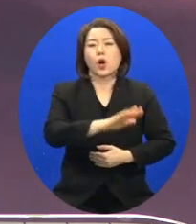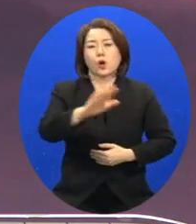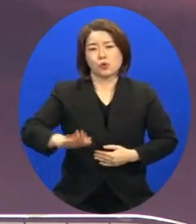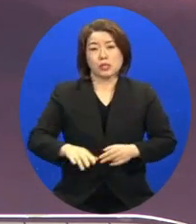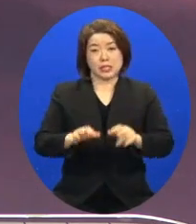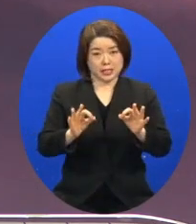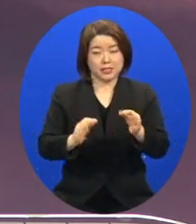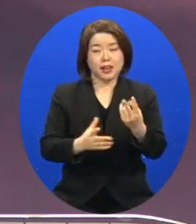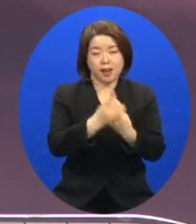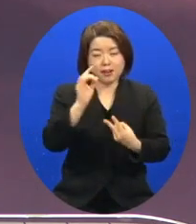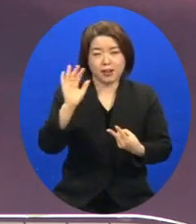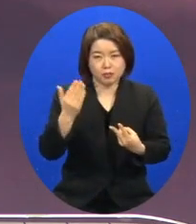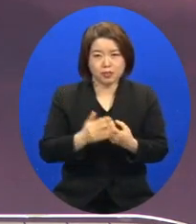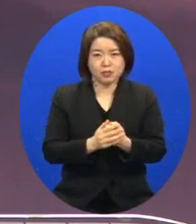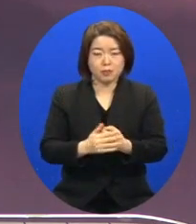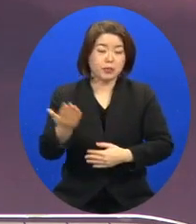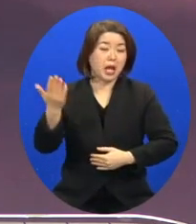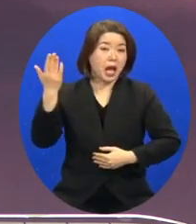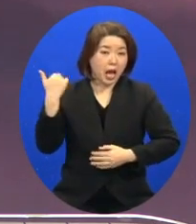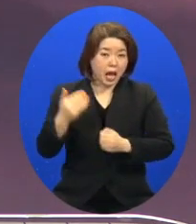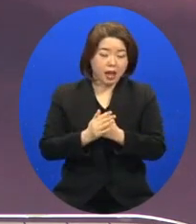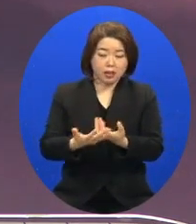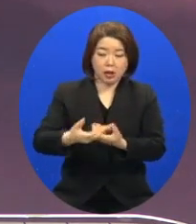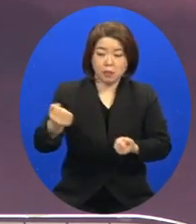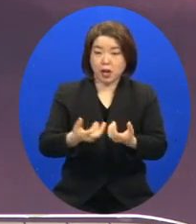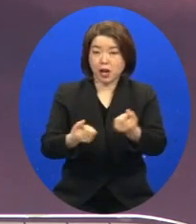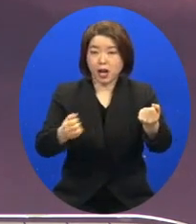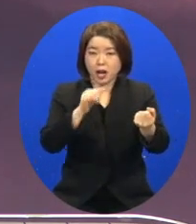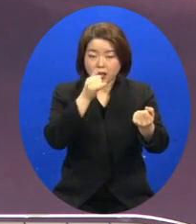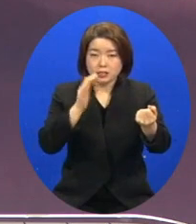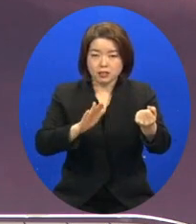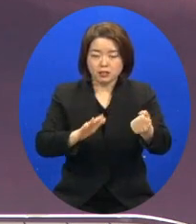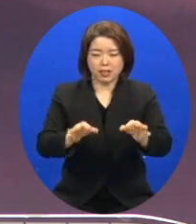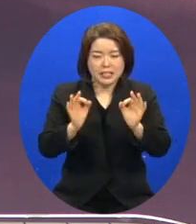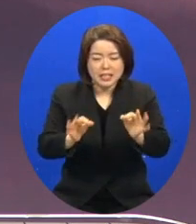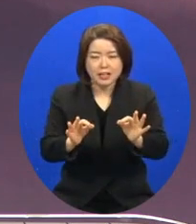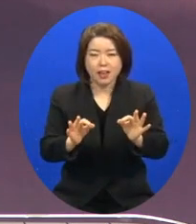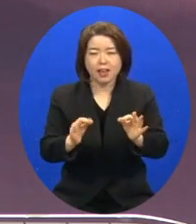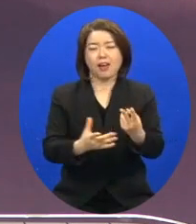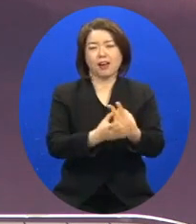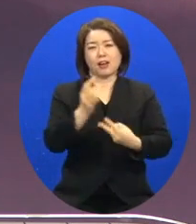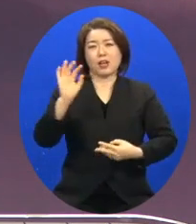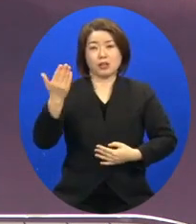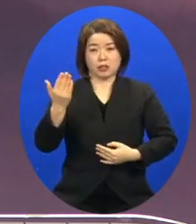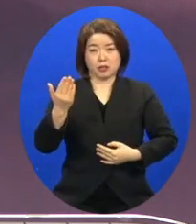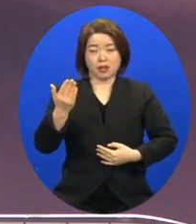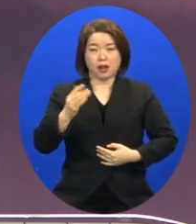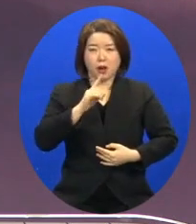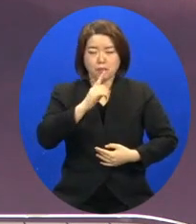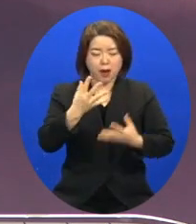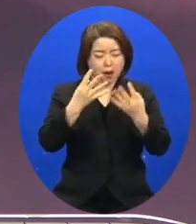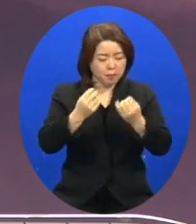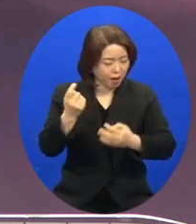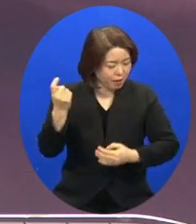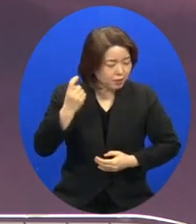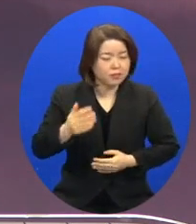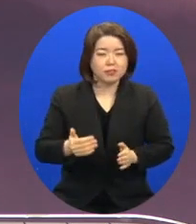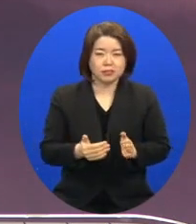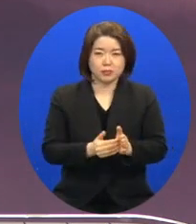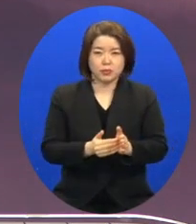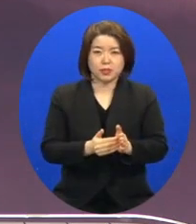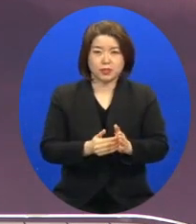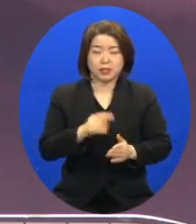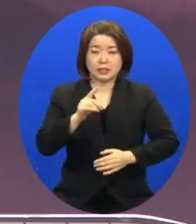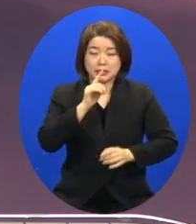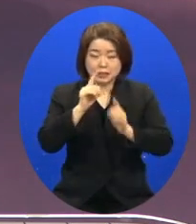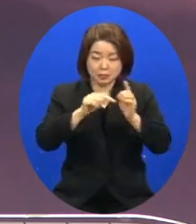되었어요. 우리가 전에는 분열되었었는데 이제는 하나가 되었습니다. 그런 말을 가장 많이 들었어요. 그 말을 일본